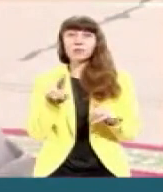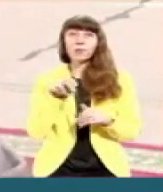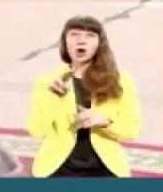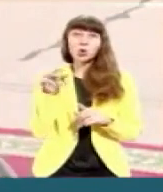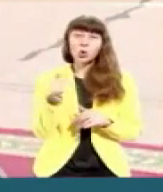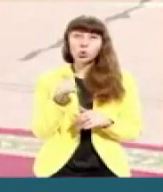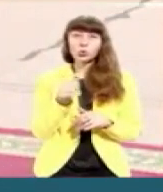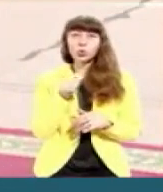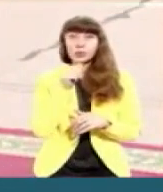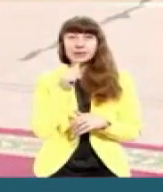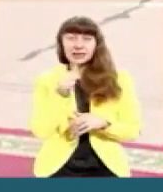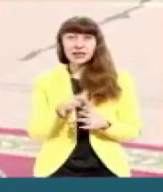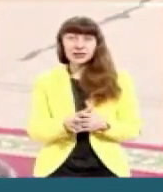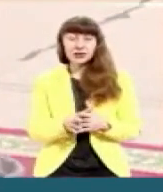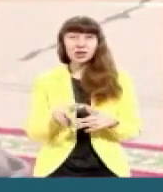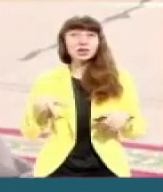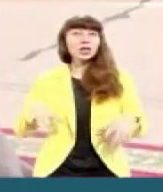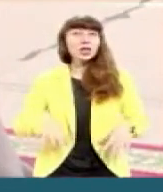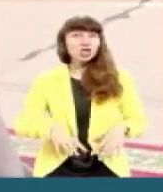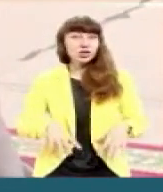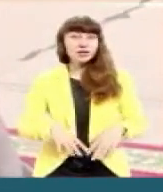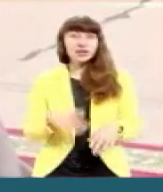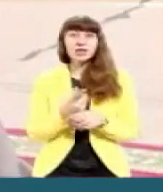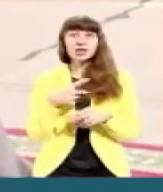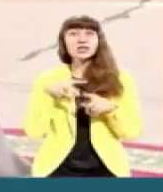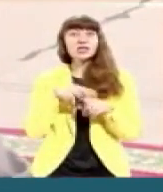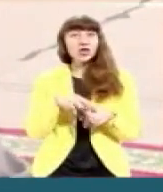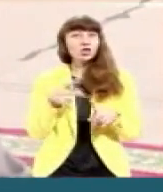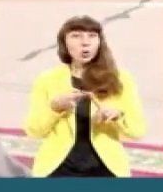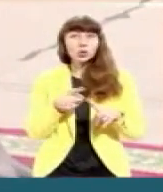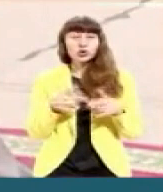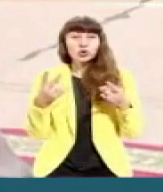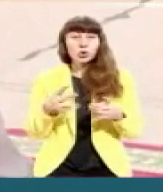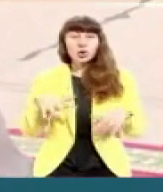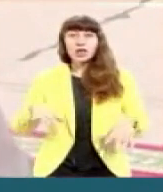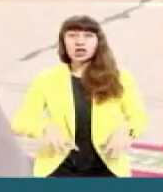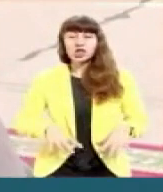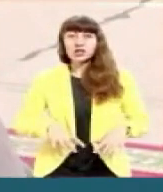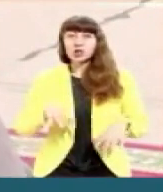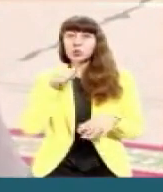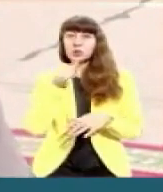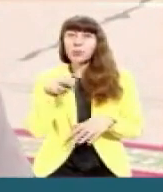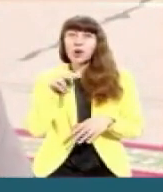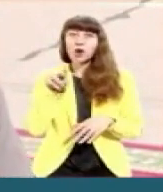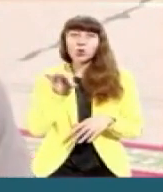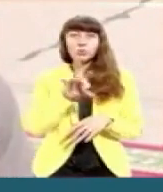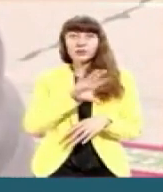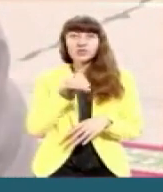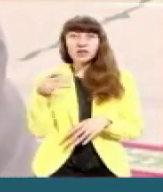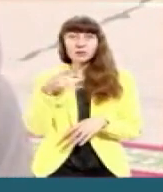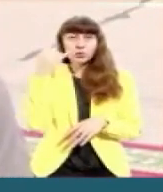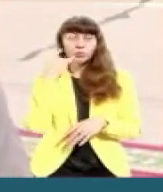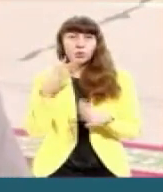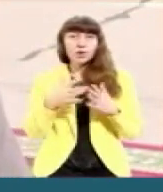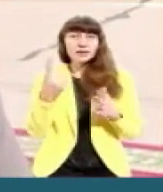спортивного направления, которое является казахстанским брендом, такие скачки просто необходимы. Лошадей кустанайской породы по всей республике чуть